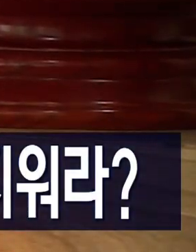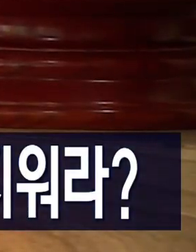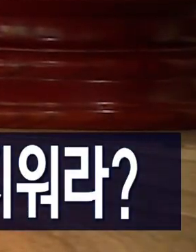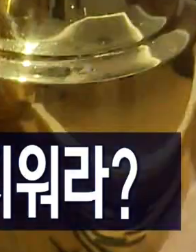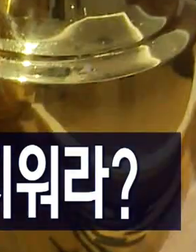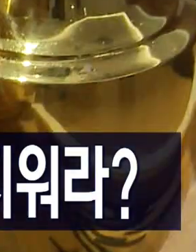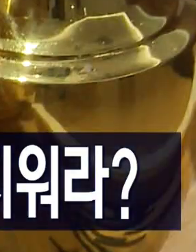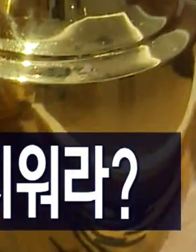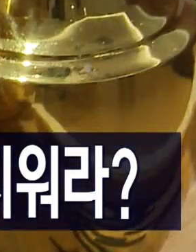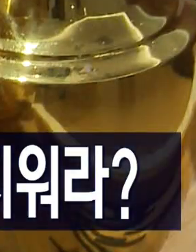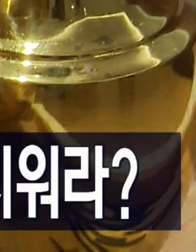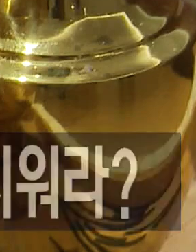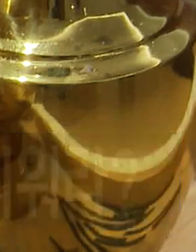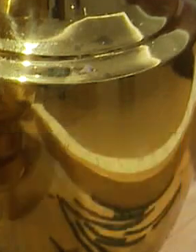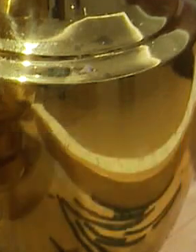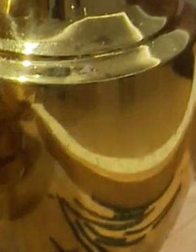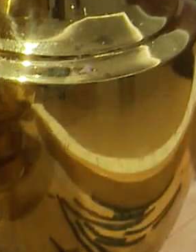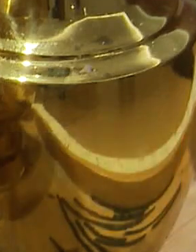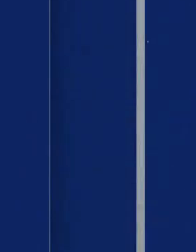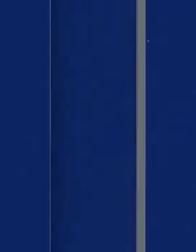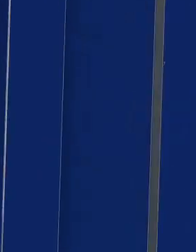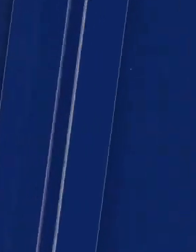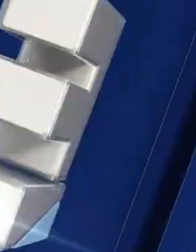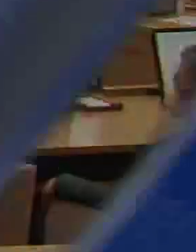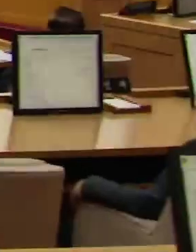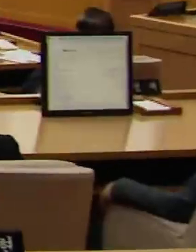살 가능성을 염려했던 것으로 보입니다.